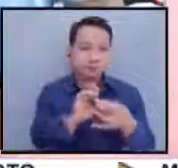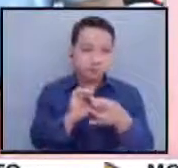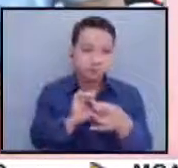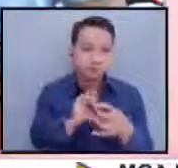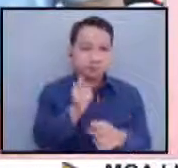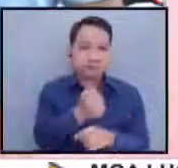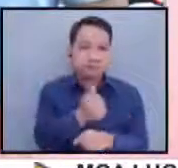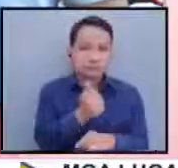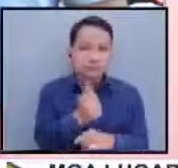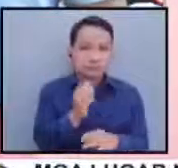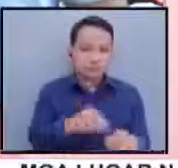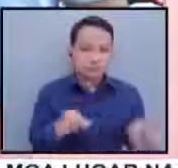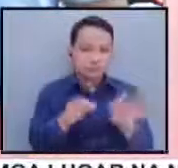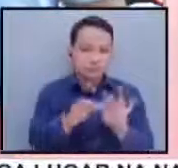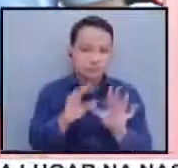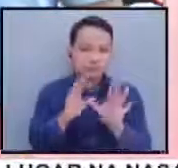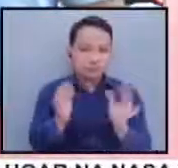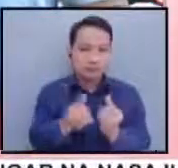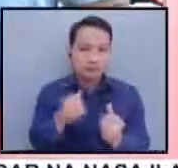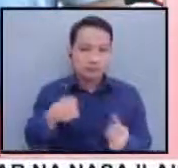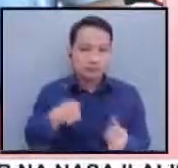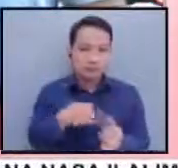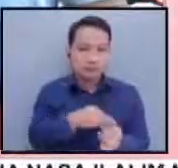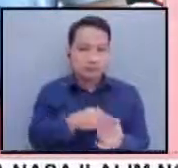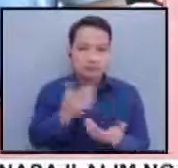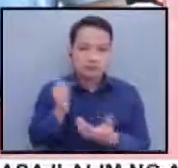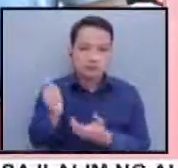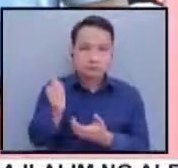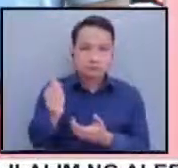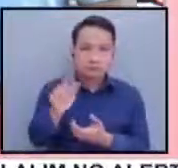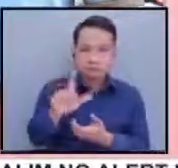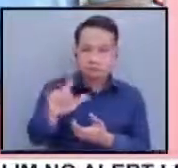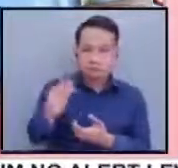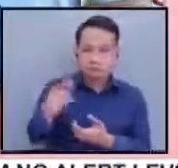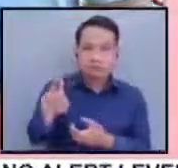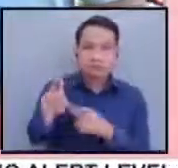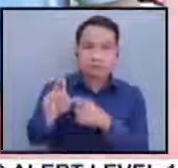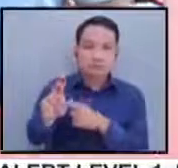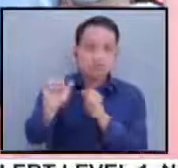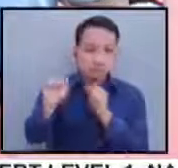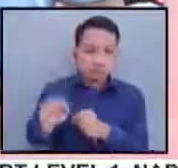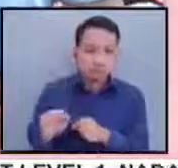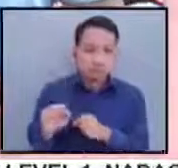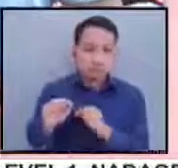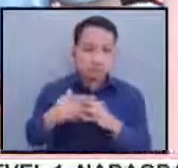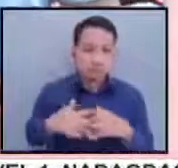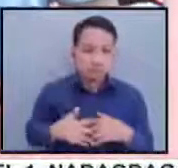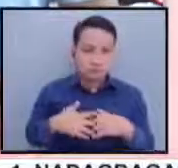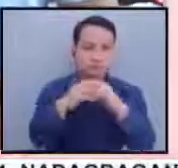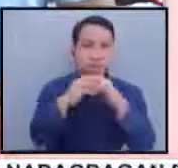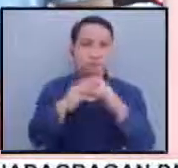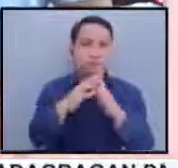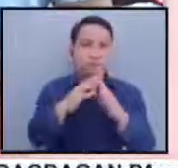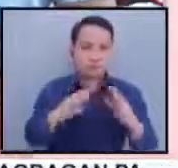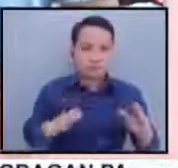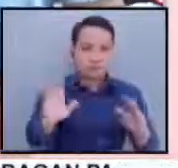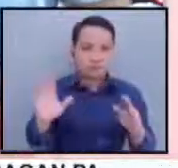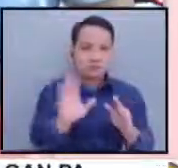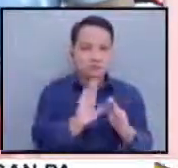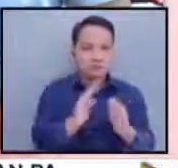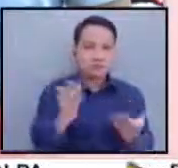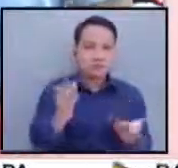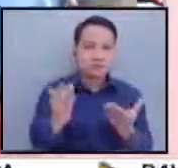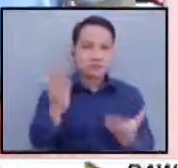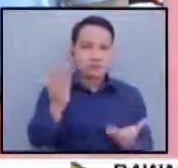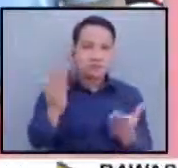ang mga opisyal ng barangay sa kanilang lokal na pamalaana para maitayo muli ang kanilang bahay. Pero hindi pa rin